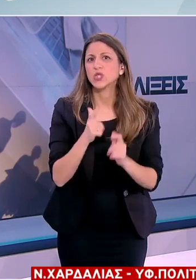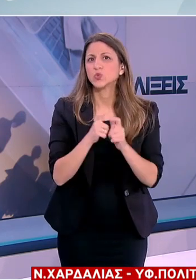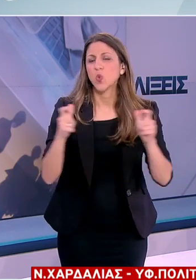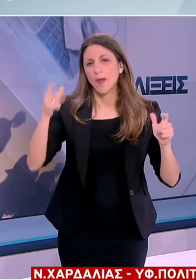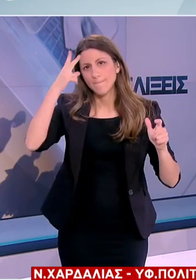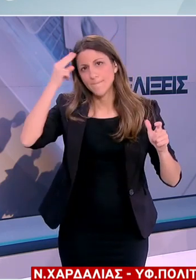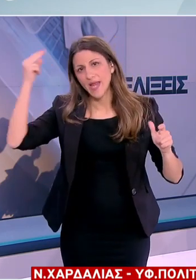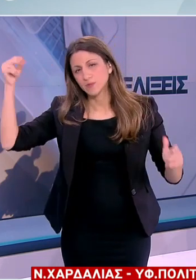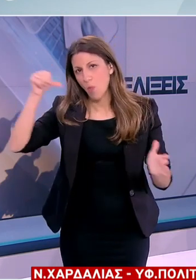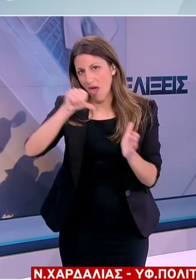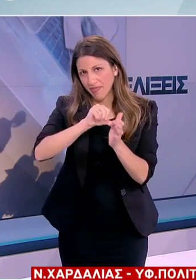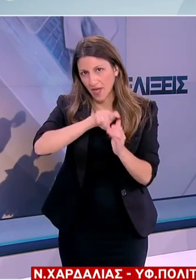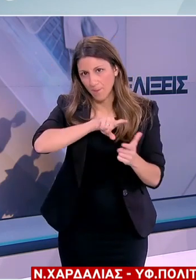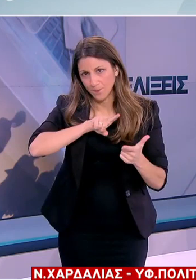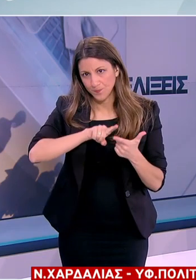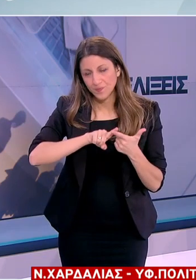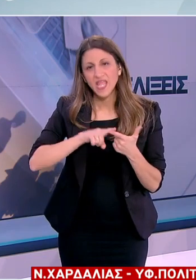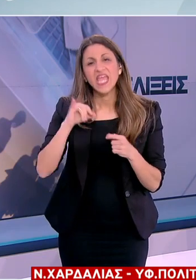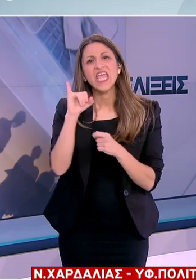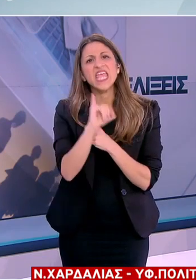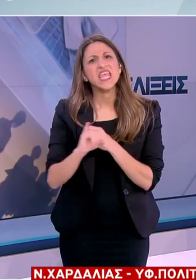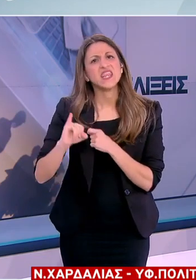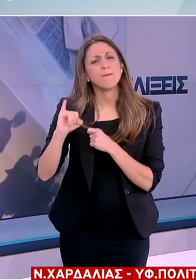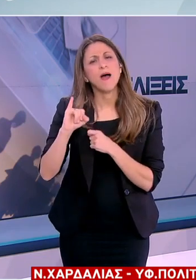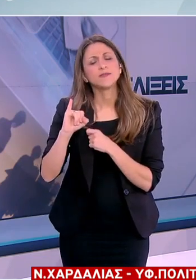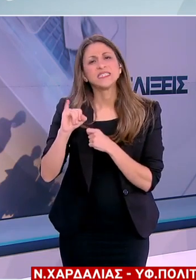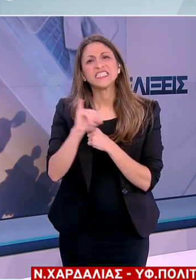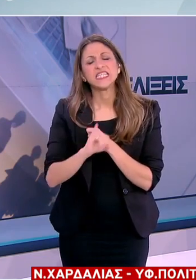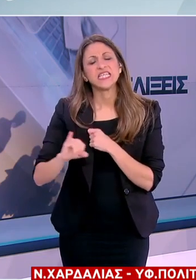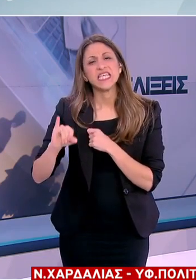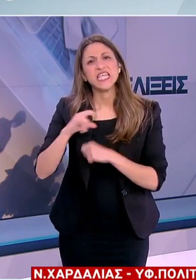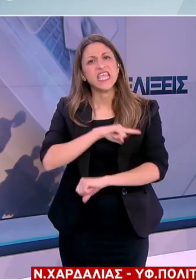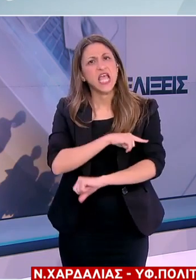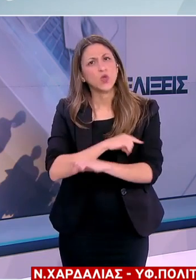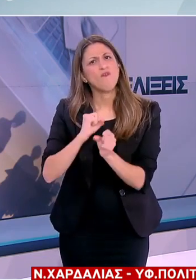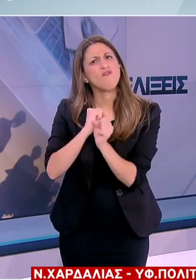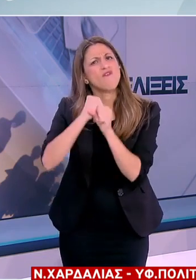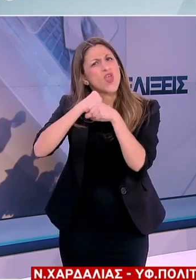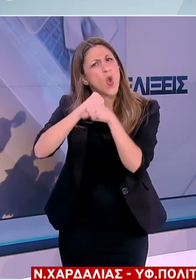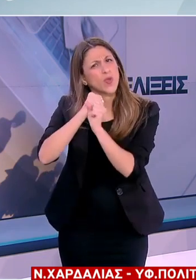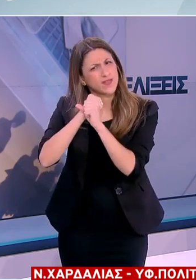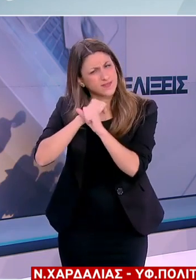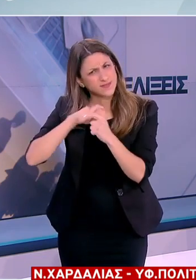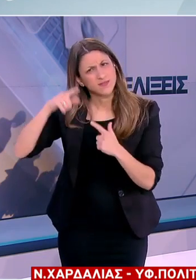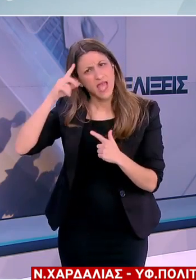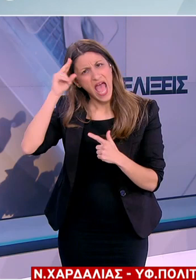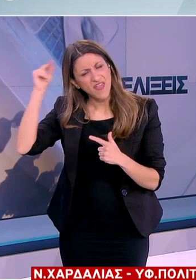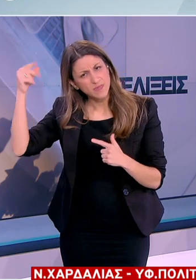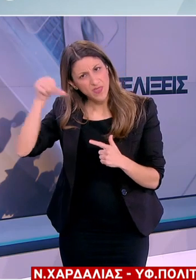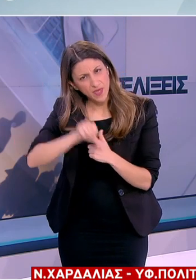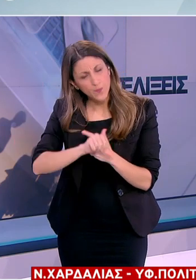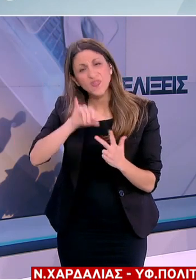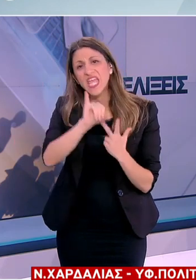Αθηνών, το Ίδρυμα Ιατροβιολογικών Ερευνών της Ακαδημίας Αθηνών, το Εθνικό Κέντρο Έρευνας και Τεχνολογικής Ανάπτυξης, το